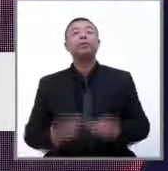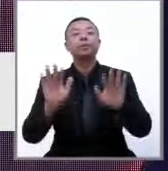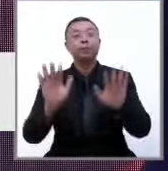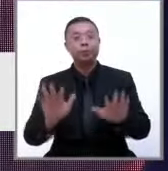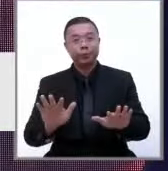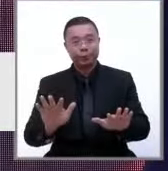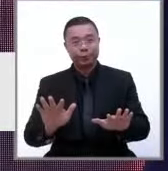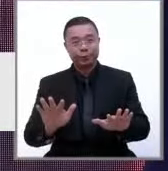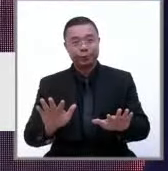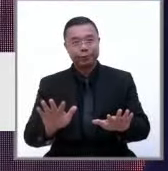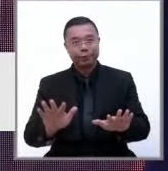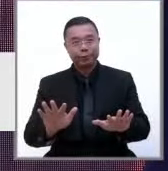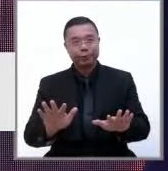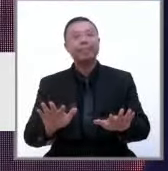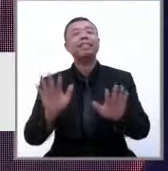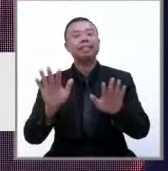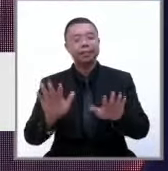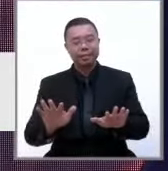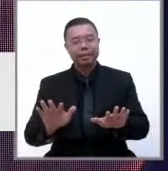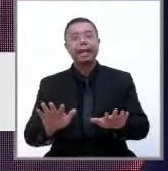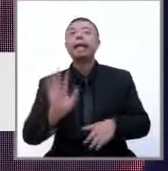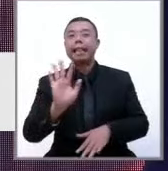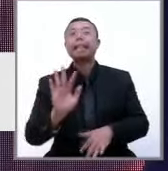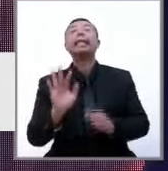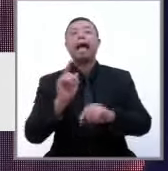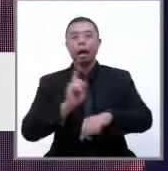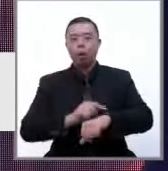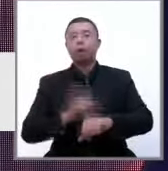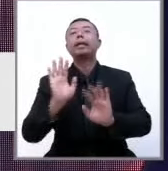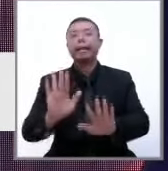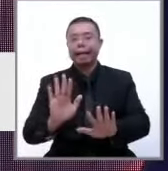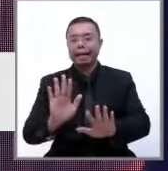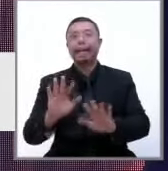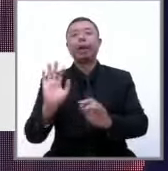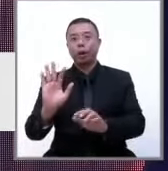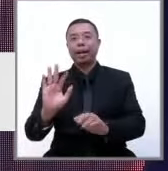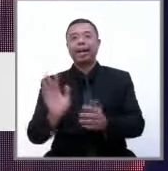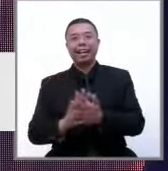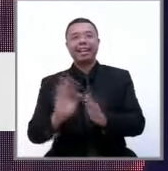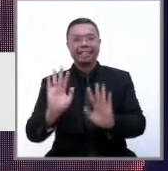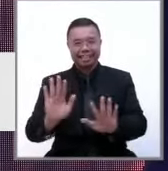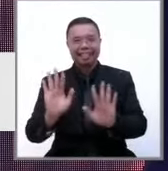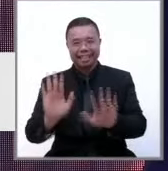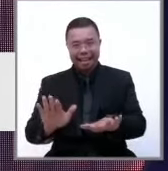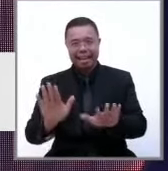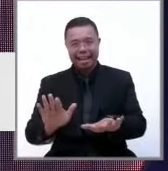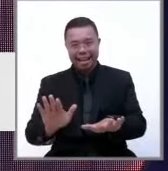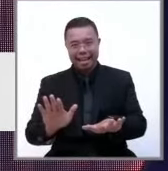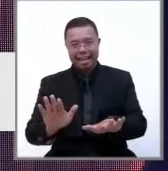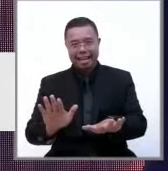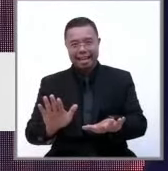cukup Bapak Ibu cukup nanti kita berikan waktu di terakhir ya kita lanjutkan Bapak Ibu Ya